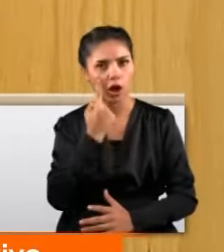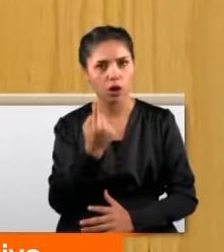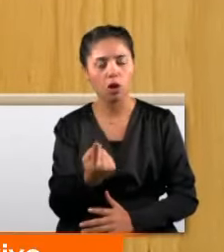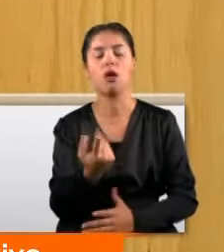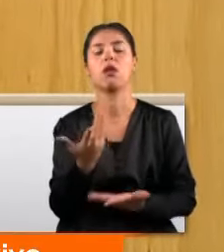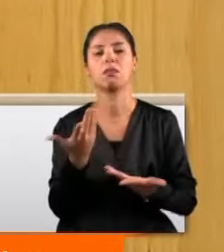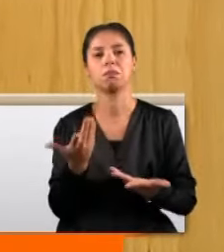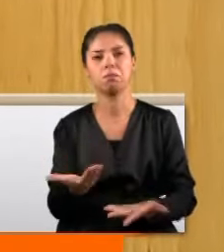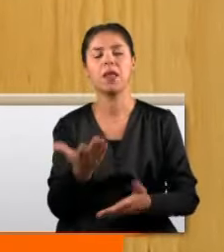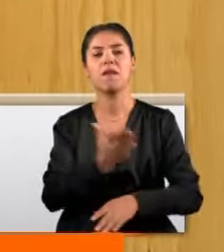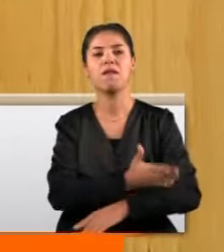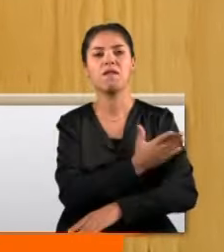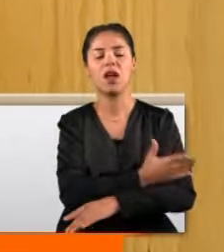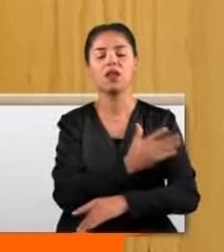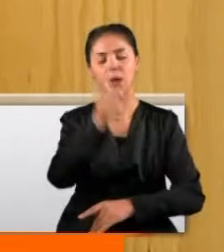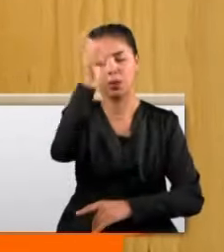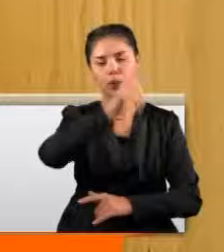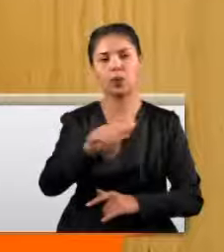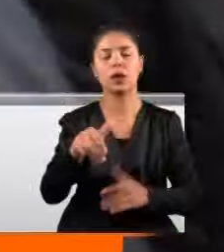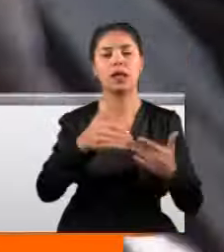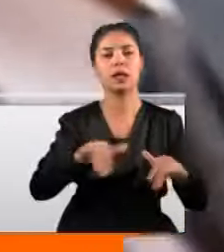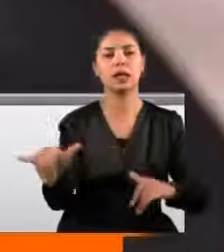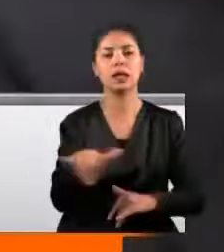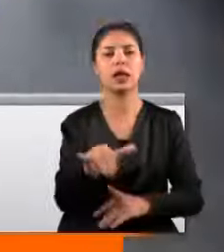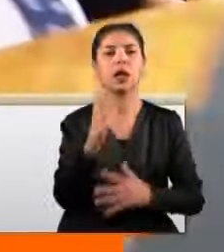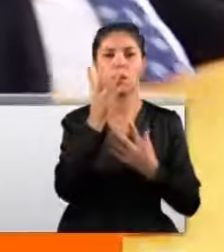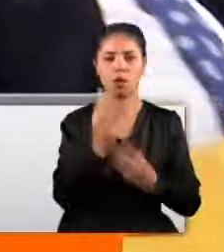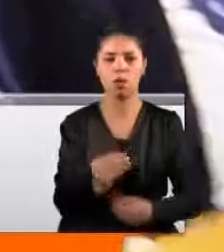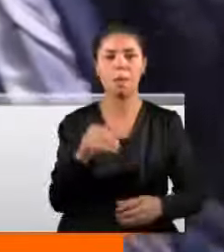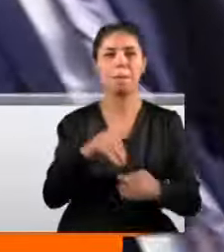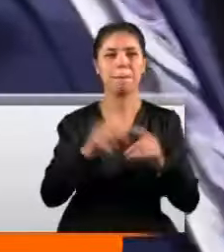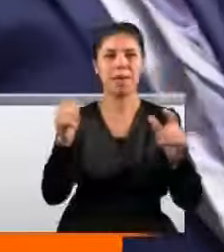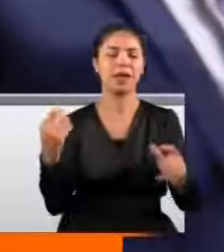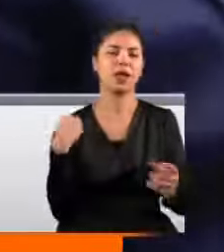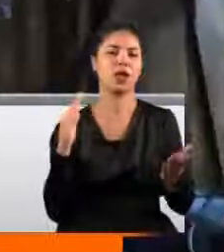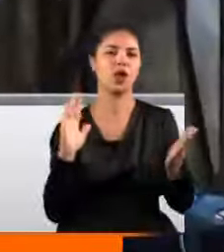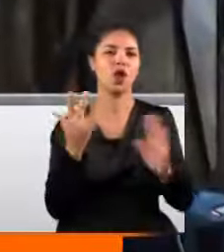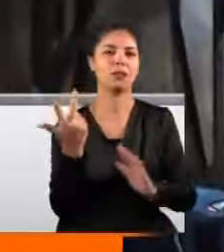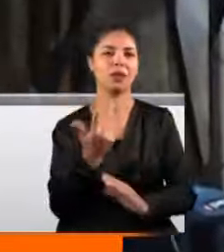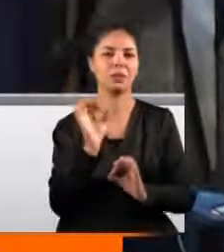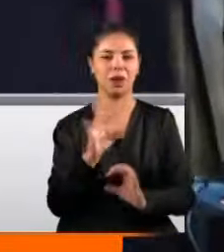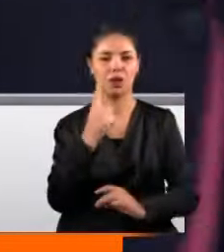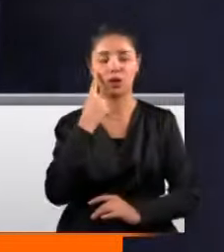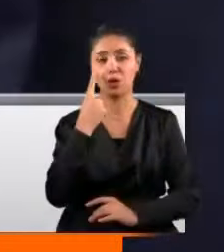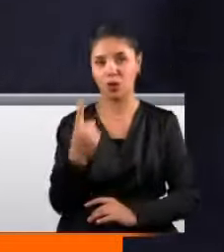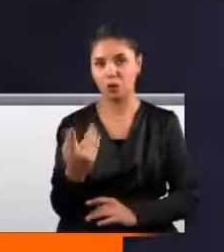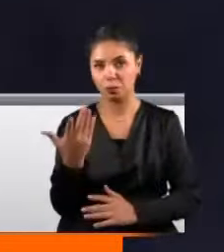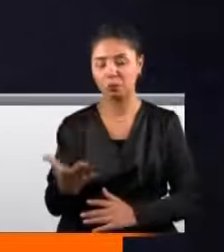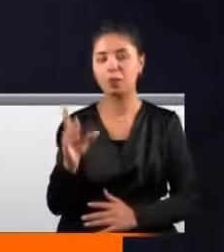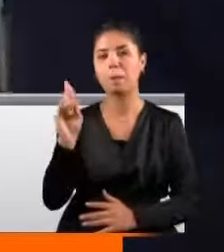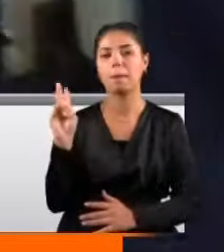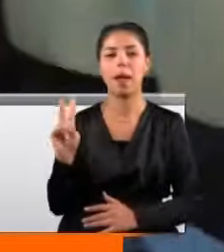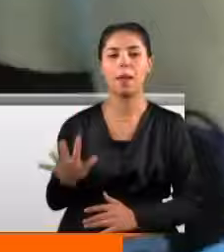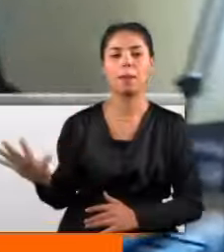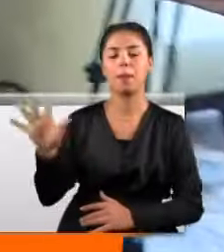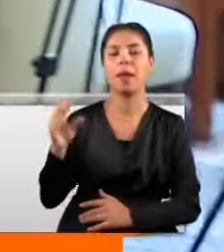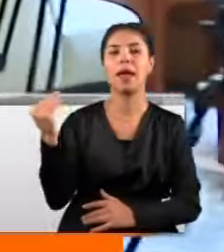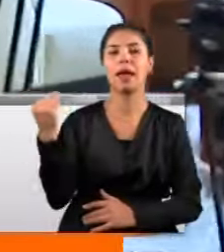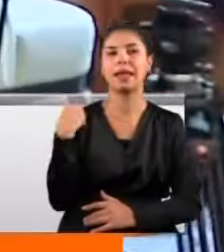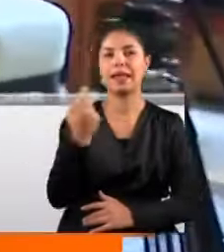neredeyse vatanımızın sınırlarına dayanacaktır. Mecliste yeni dönem hızlı başladı. Milliyetçi Hareket Partisi yeni yasama yılının ilk